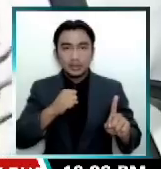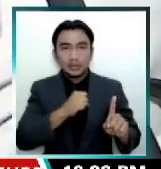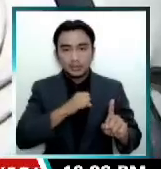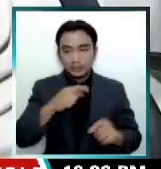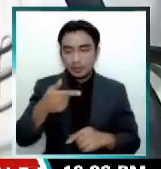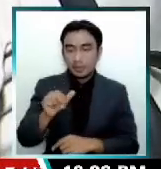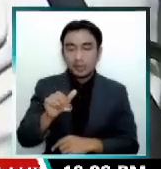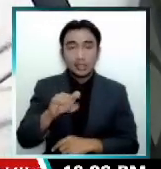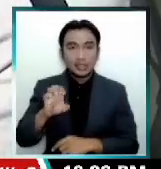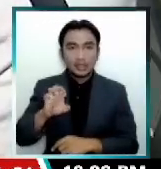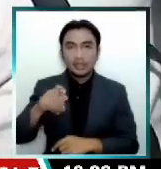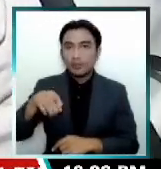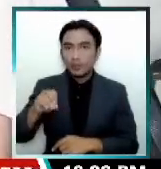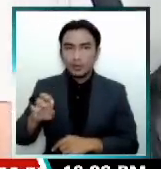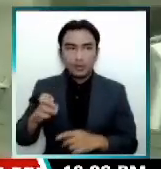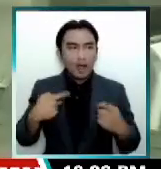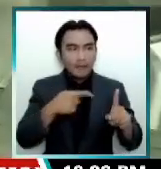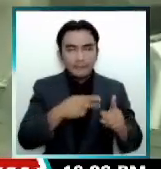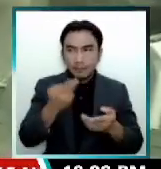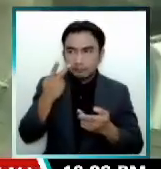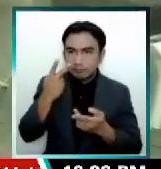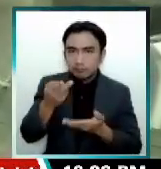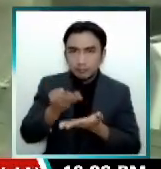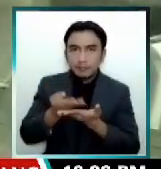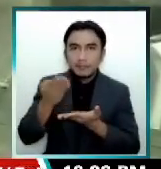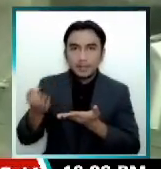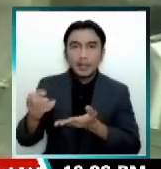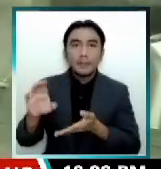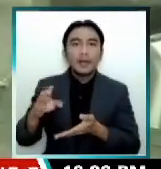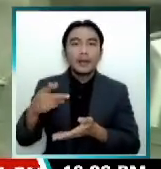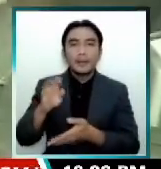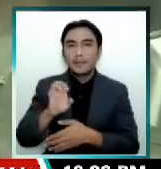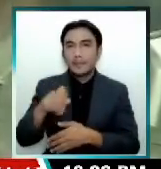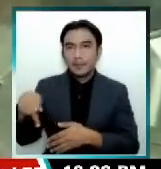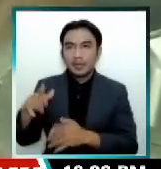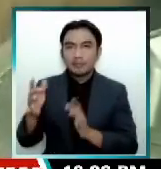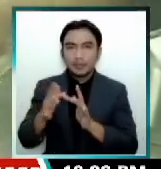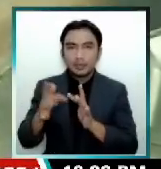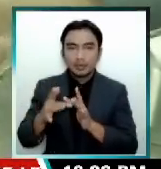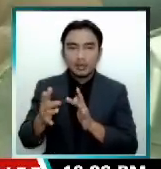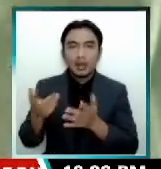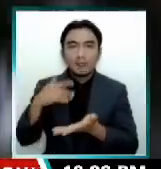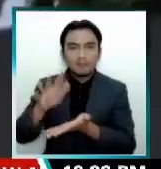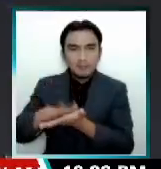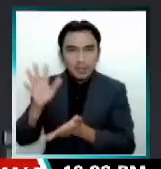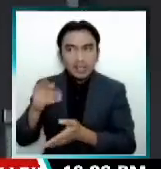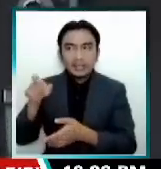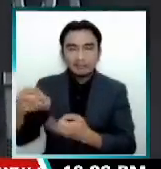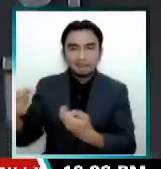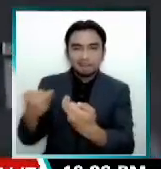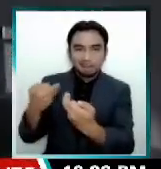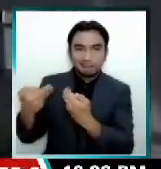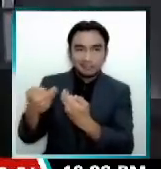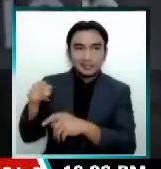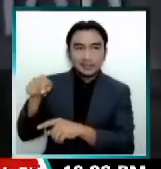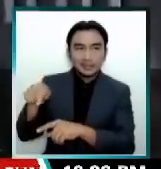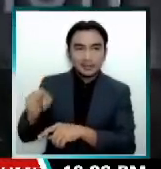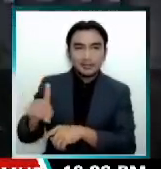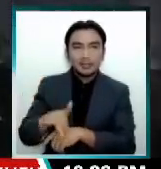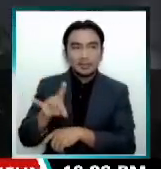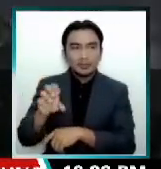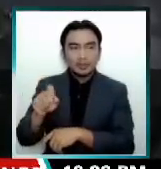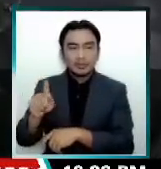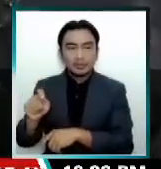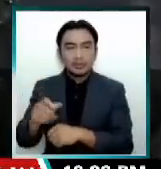card online sa mas mahal na presyo. Kailangan daw itong ipaliwanag ng Department of Transportation. Sinusubukan pa ng GMA